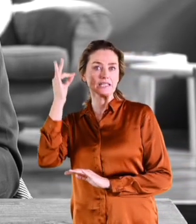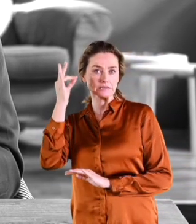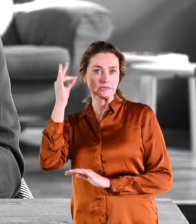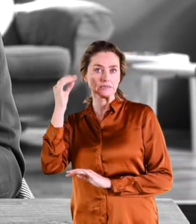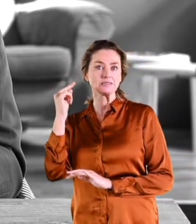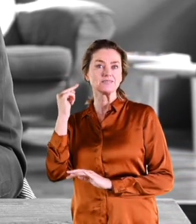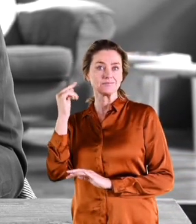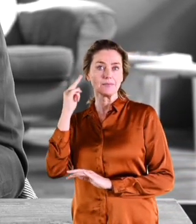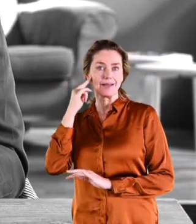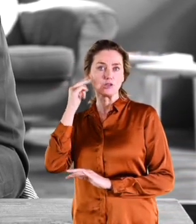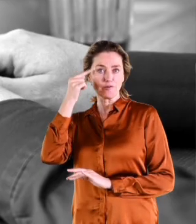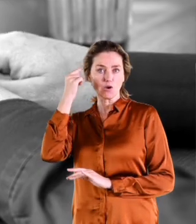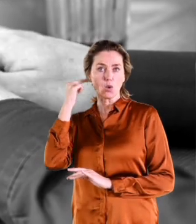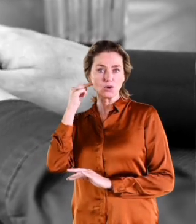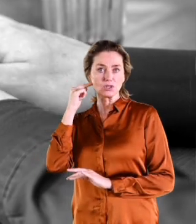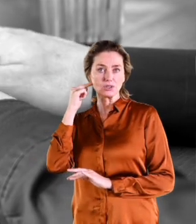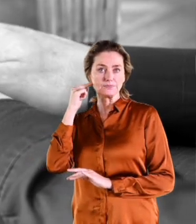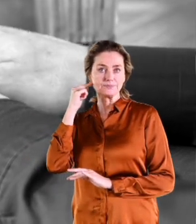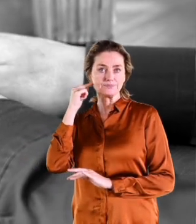mijn dove oor.